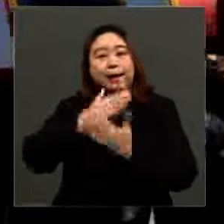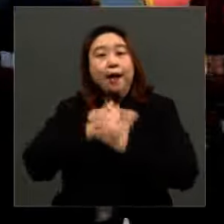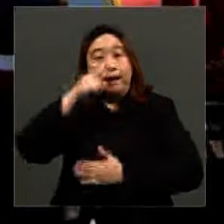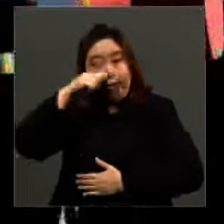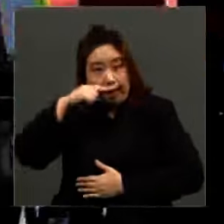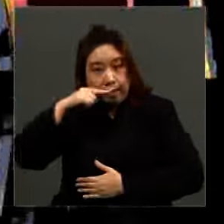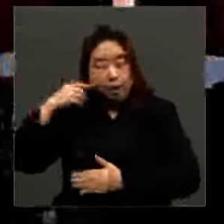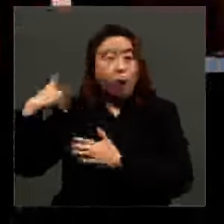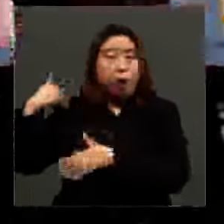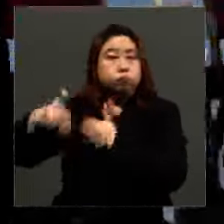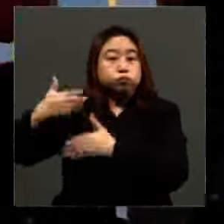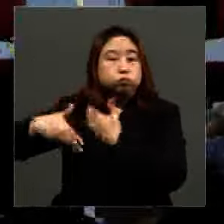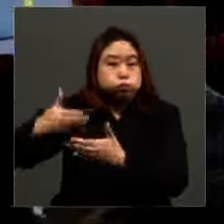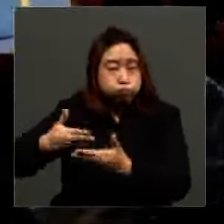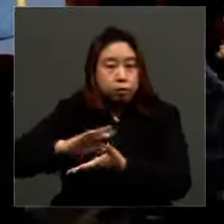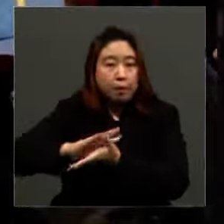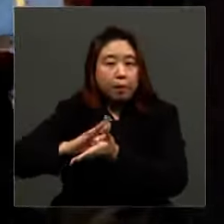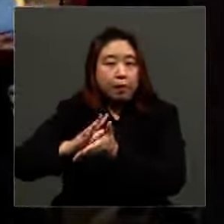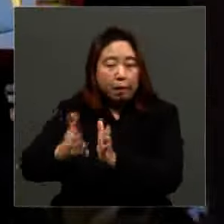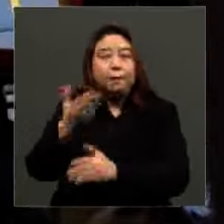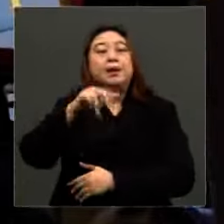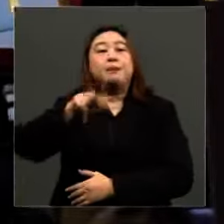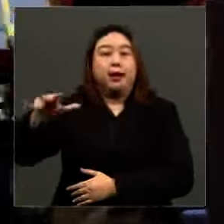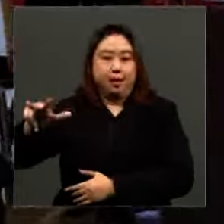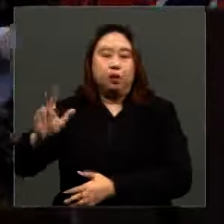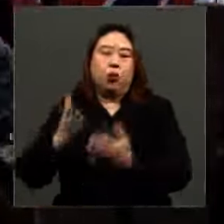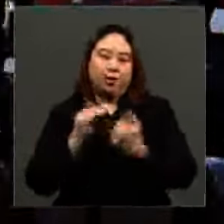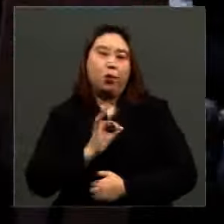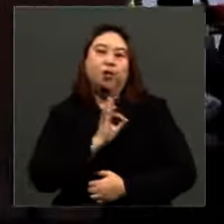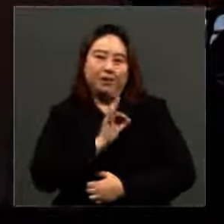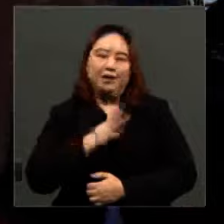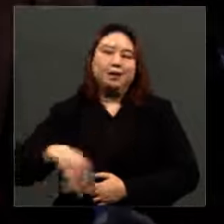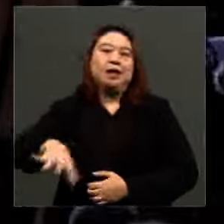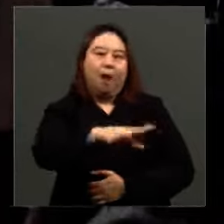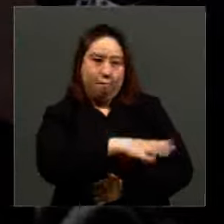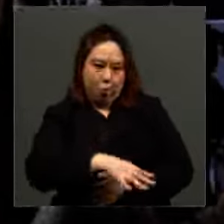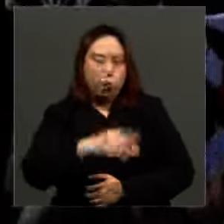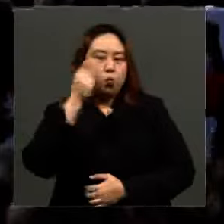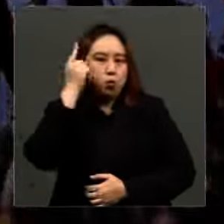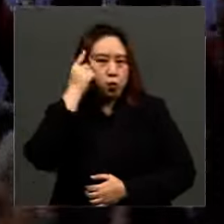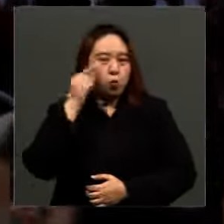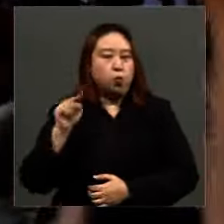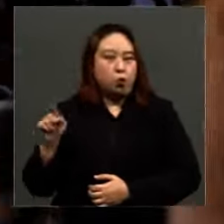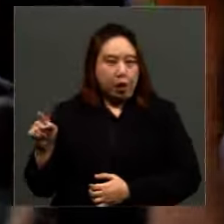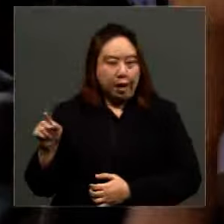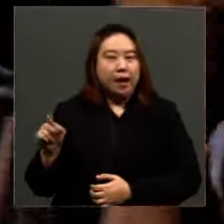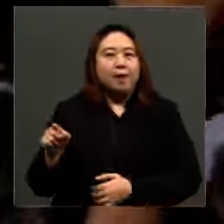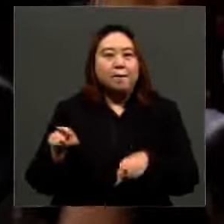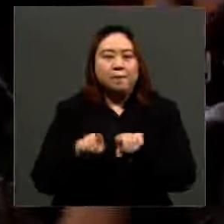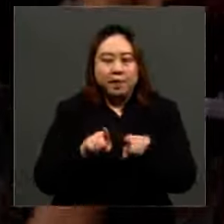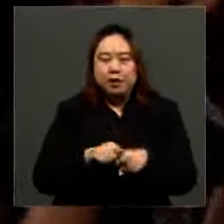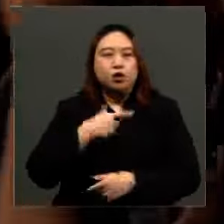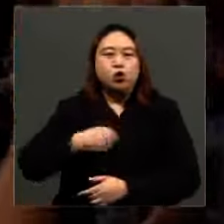นะคะจนกลายมาเป็นพรรคเพื่อไทยถือว่าเป็นเรื่องของสมาชิกทุกคนหรือว่าเป็นคนที่มีส่วนเกี่ยวข้องหรือว่าเป็นแฟนคลับของ